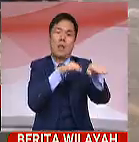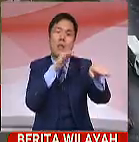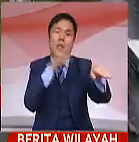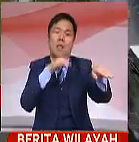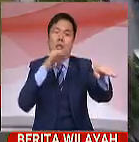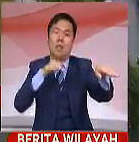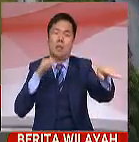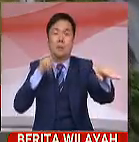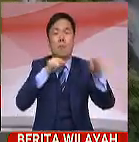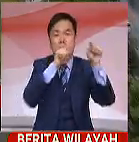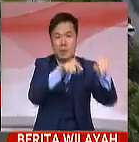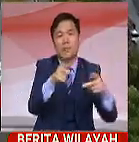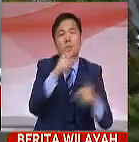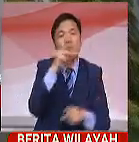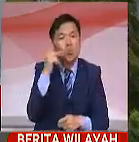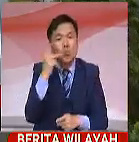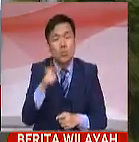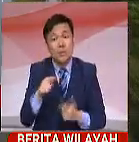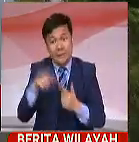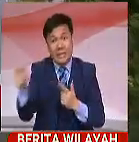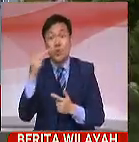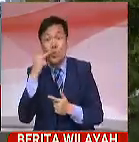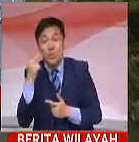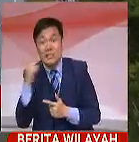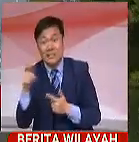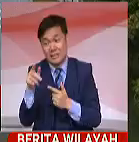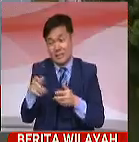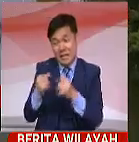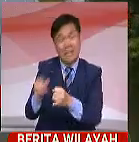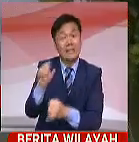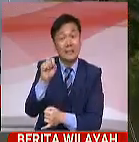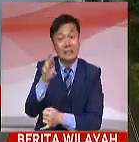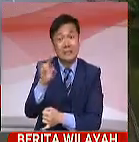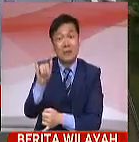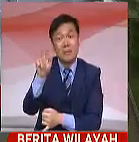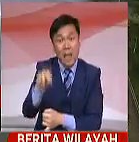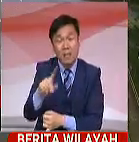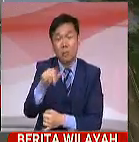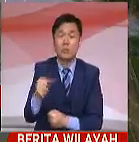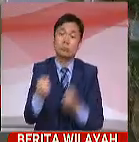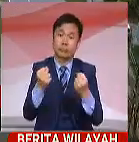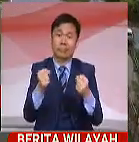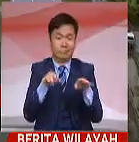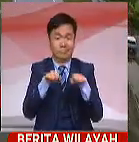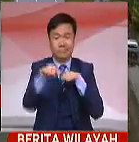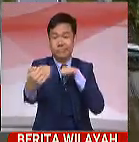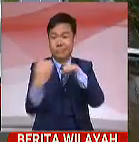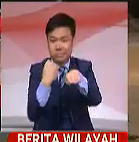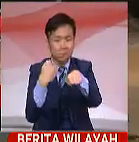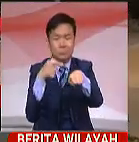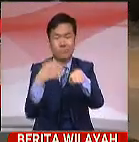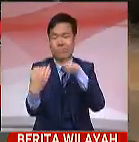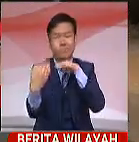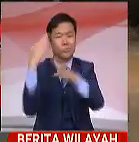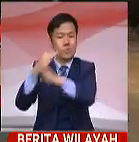perjalanan hendak ke Kuching. Beberapa jalan di laluan Kuching Serian turut dinaiki air dan hanya boleh dilalui sebelah jalan. Manakala limpahan air